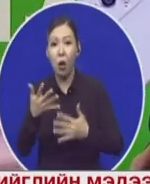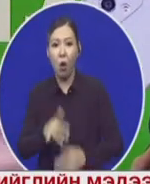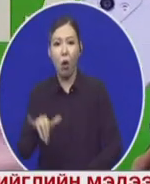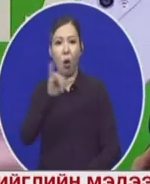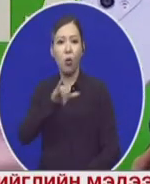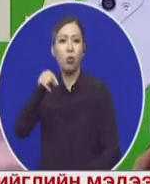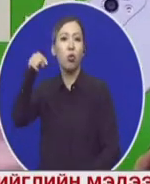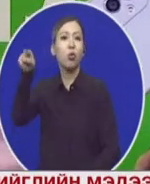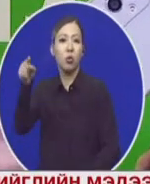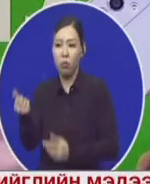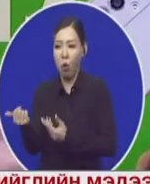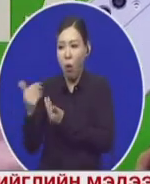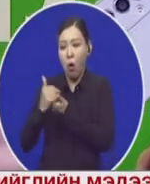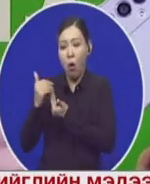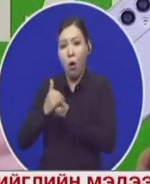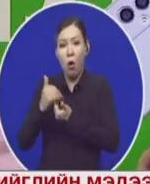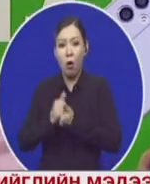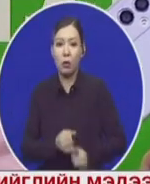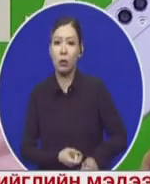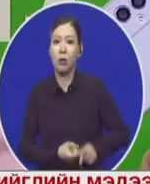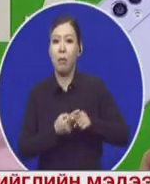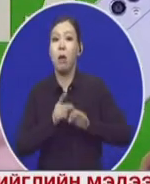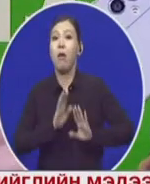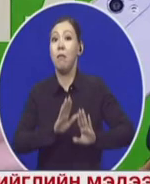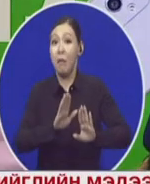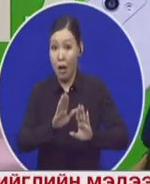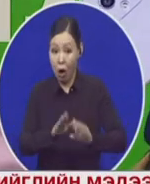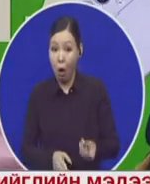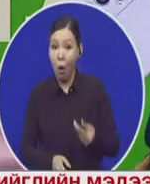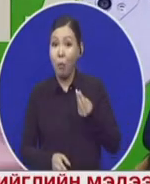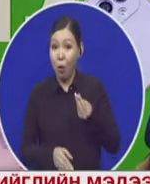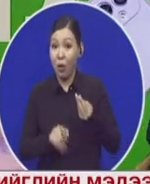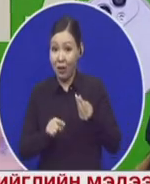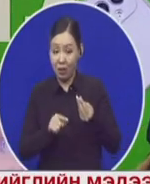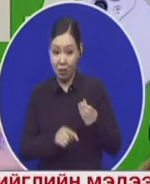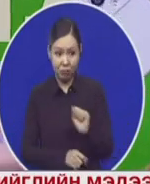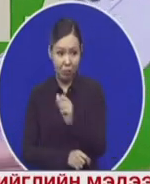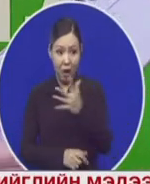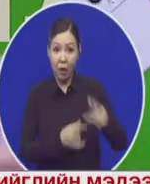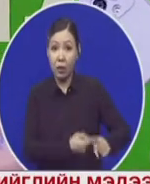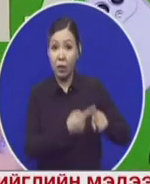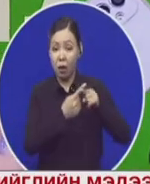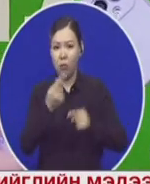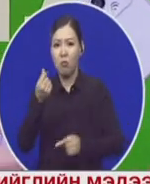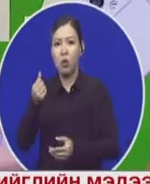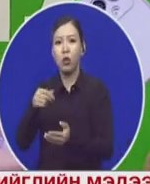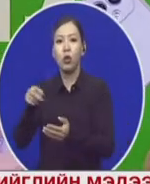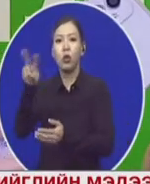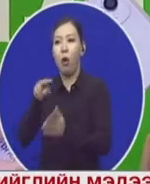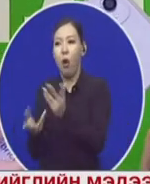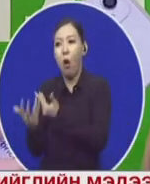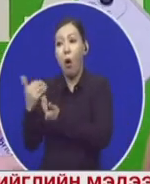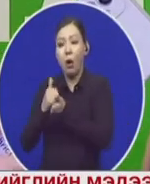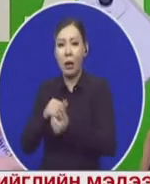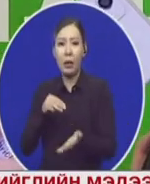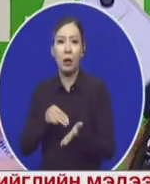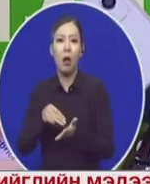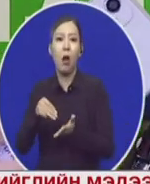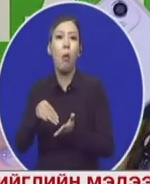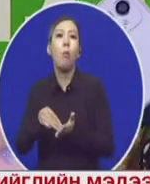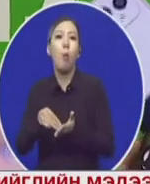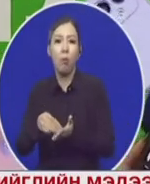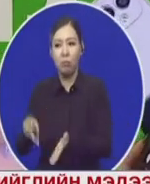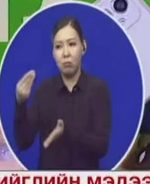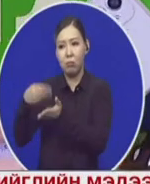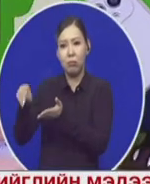дээрээс бид нарт орж ирэх мөнгөн дүн маань олгүй тэрэлт нь хоёрдугаарт тэр мөнгөн дүн бас ихсэх тэр бомбард олдох хэмжээний одоо ийм ам долларын